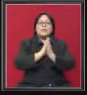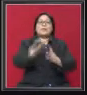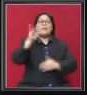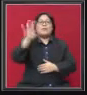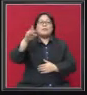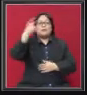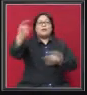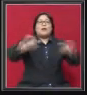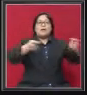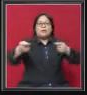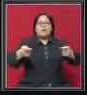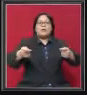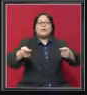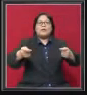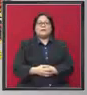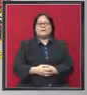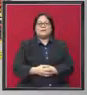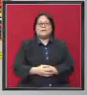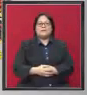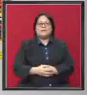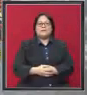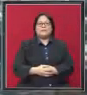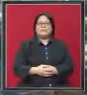Yang Berhormat speaker untuk kawal.